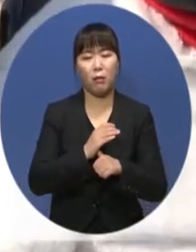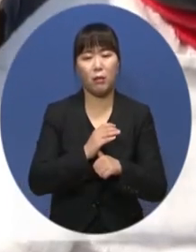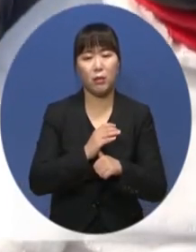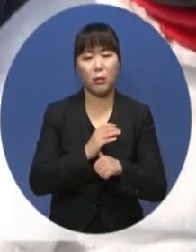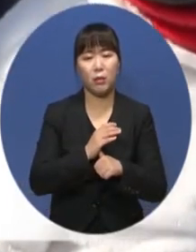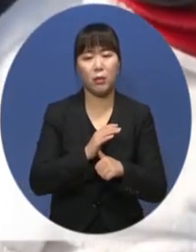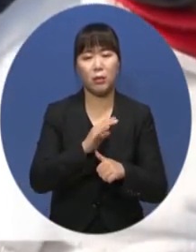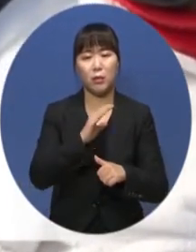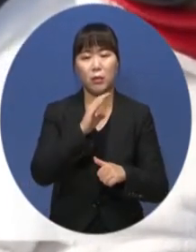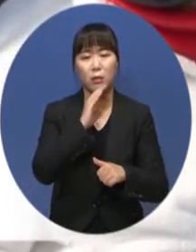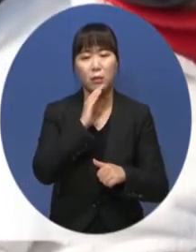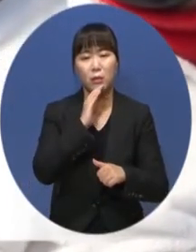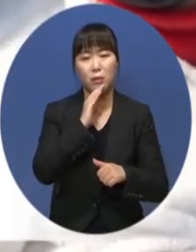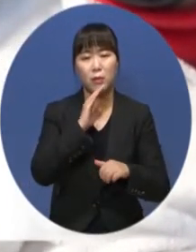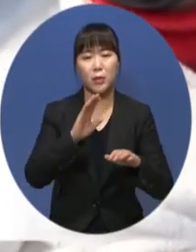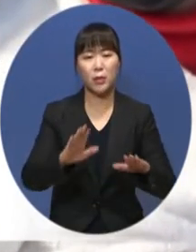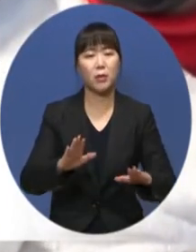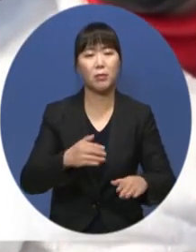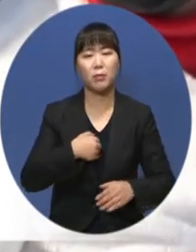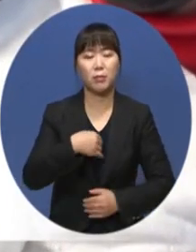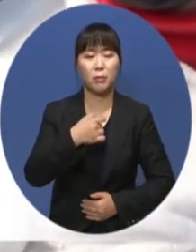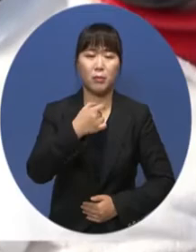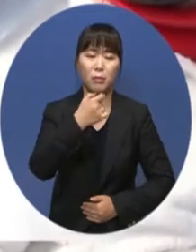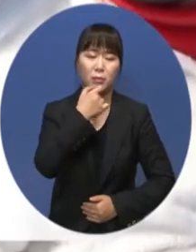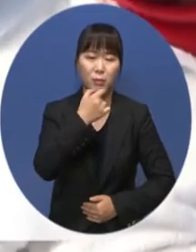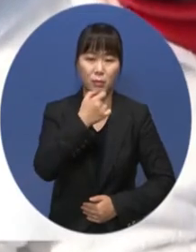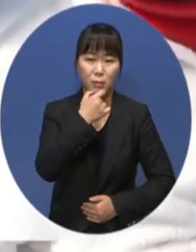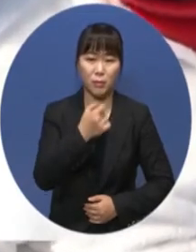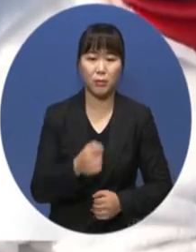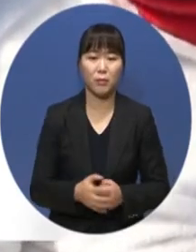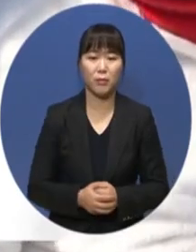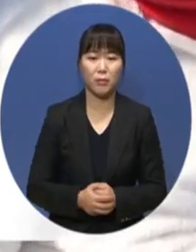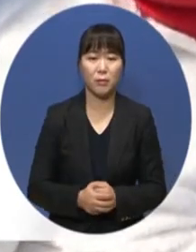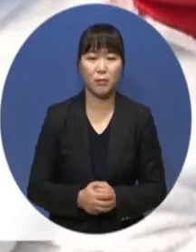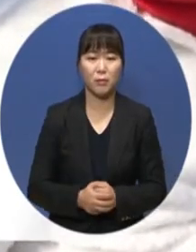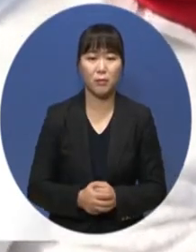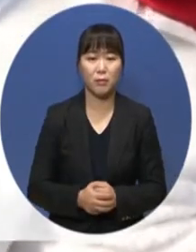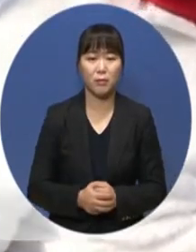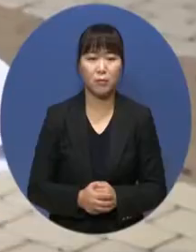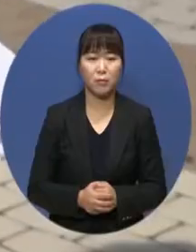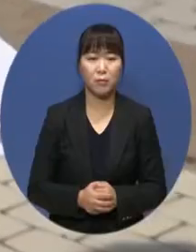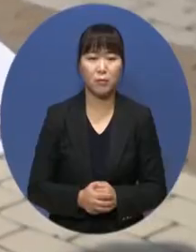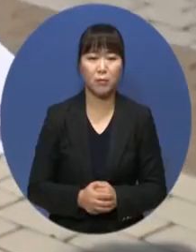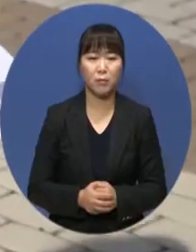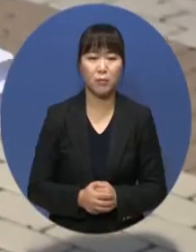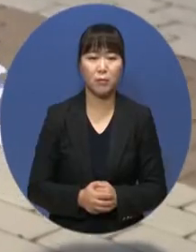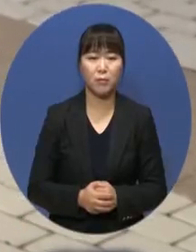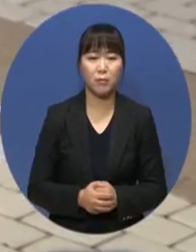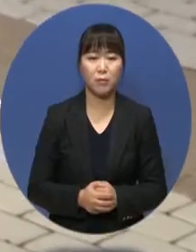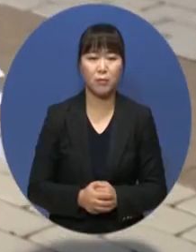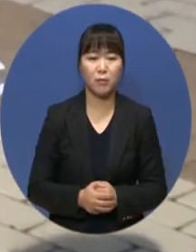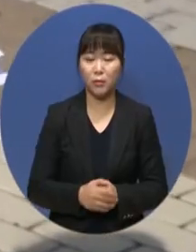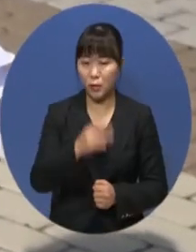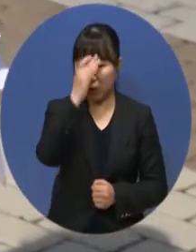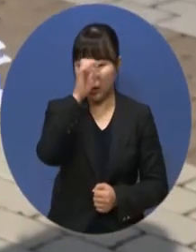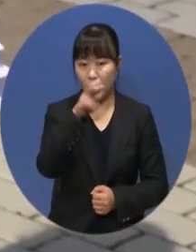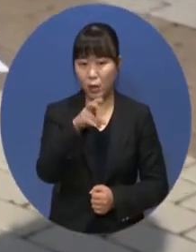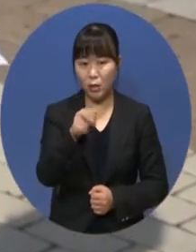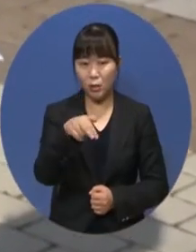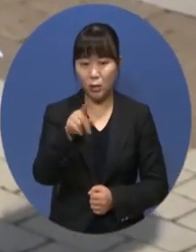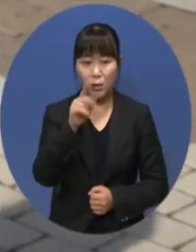죽여달라고요. 난 이제는 시설을 못 산다고요. 최정자